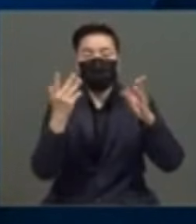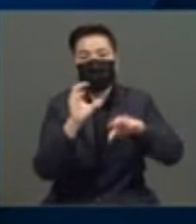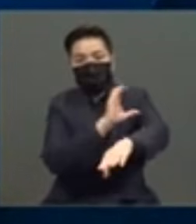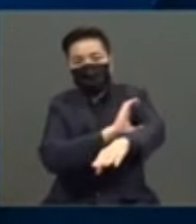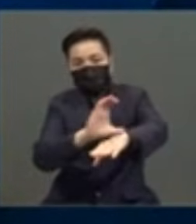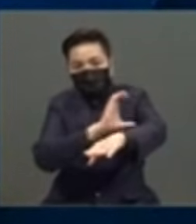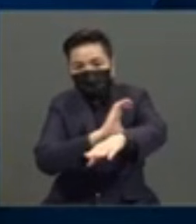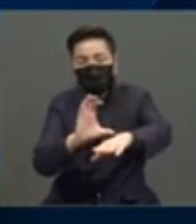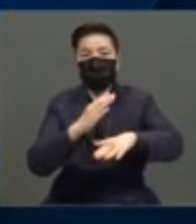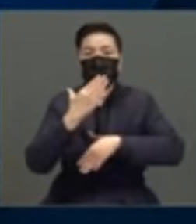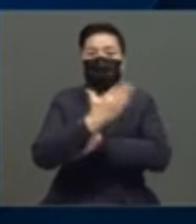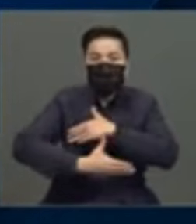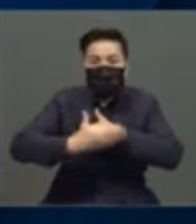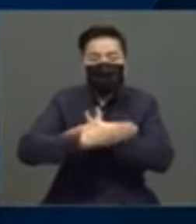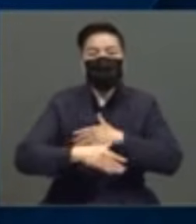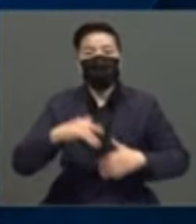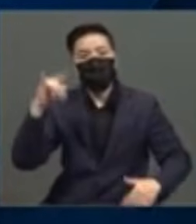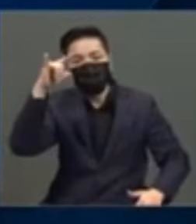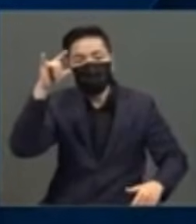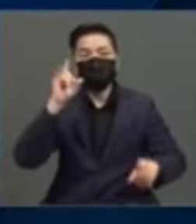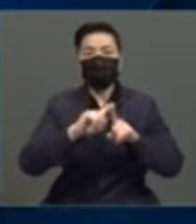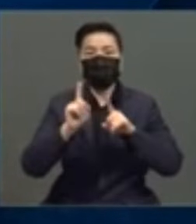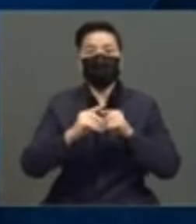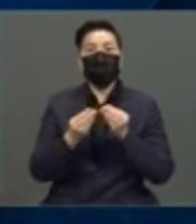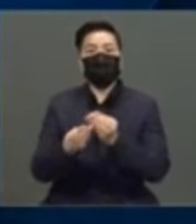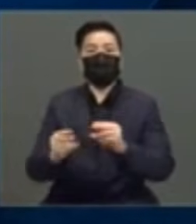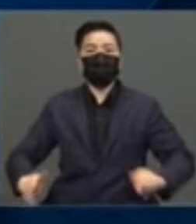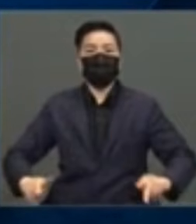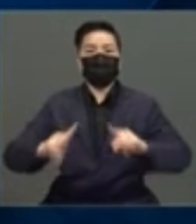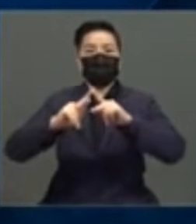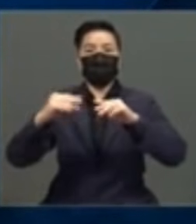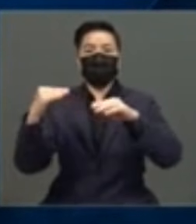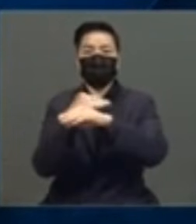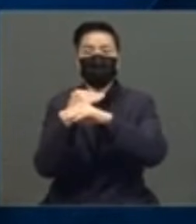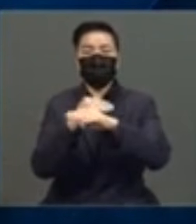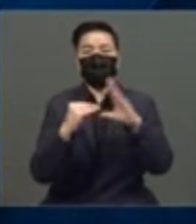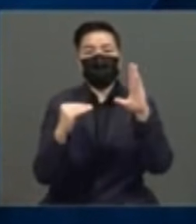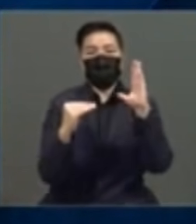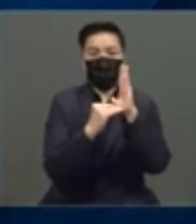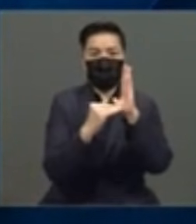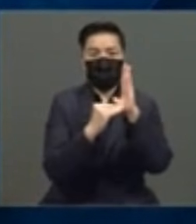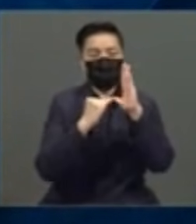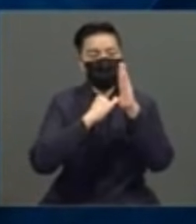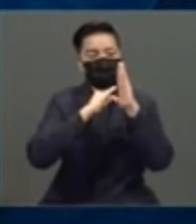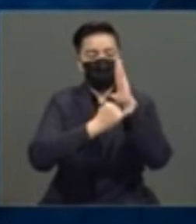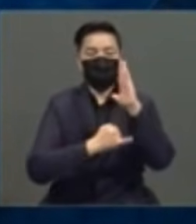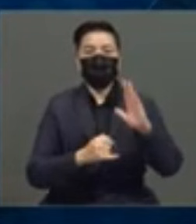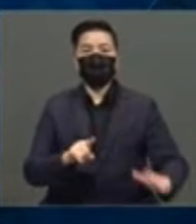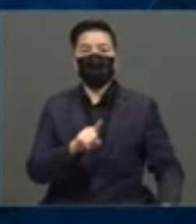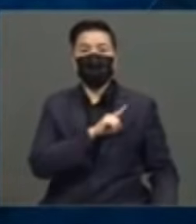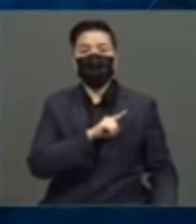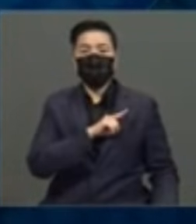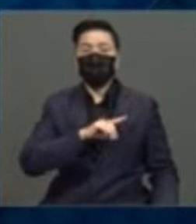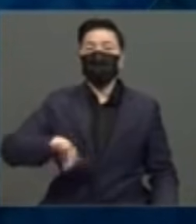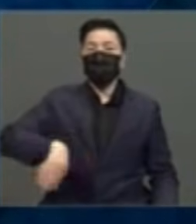การขนส่งสาธารณะให้กระทรวงคมนาคมกรุงเทพมหานครจังหวัดหรือหน่วยงานที่รับผิดชอบกำกับดู